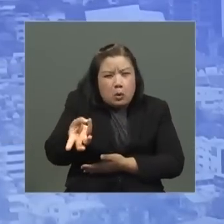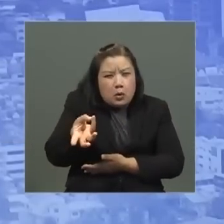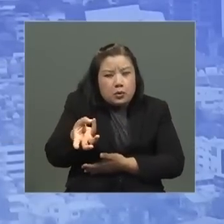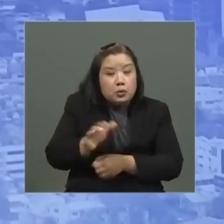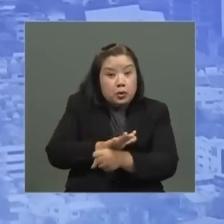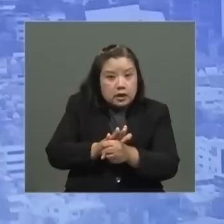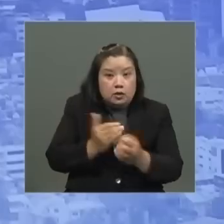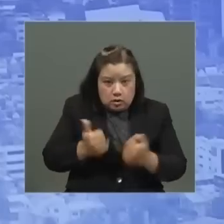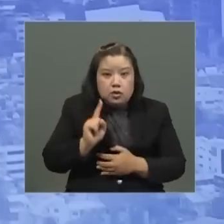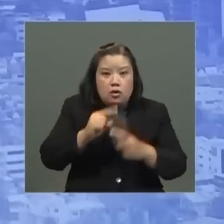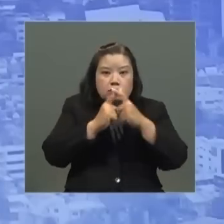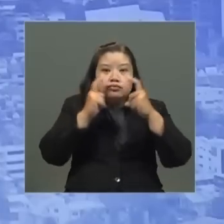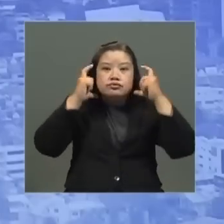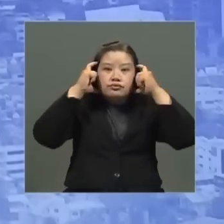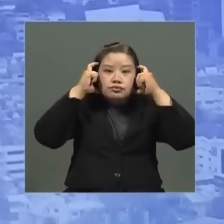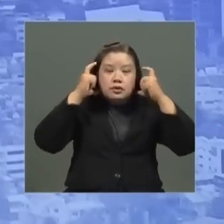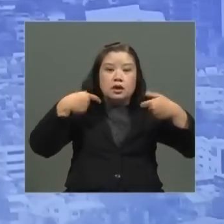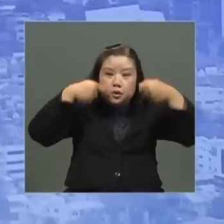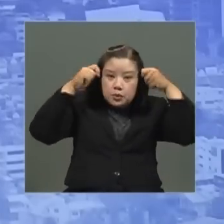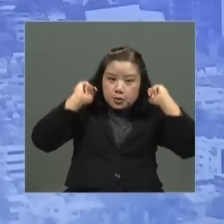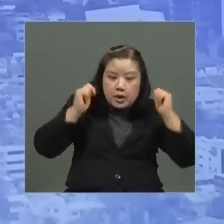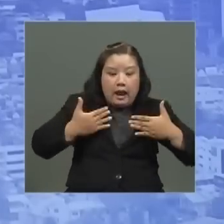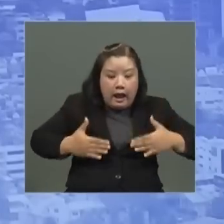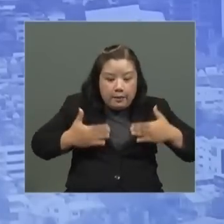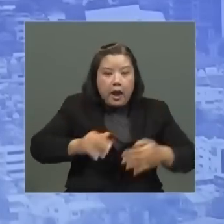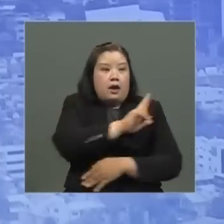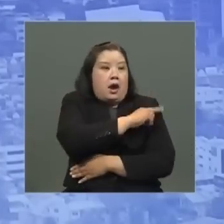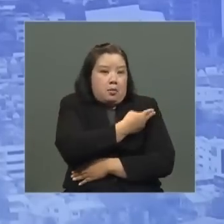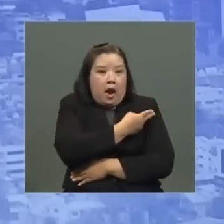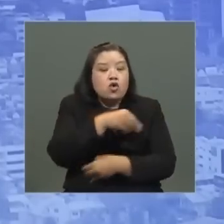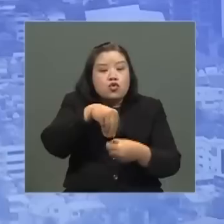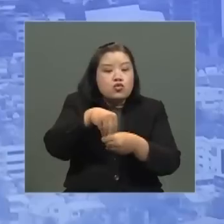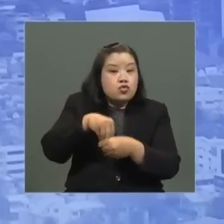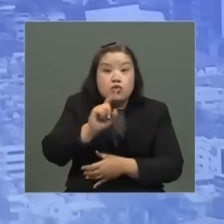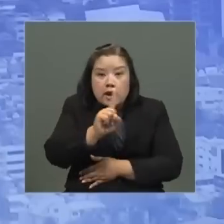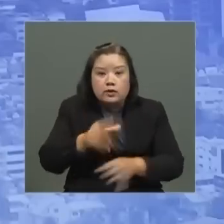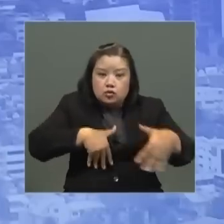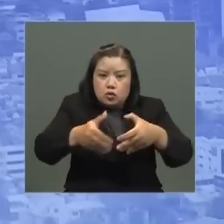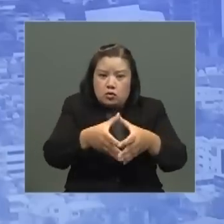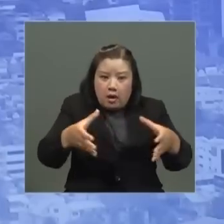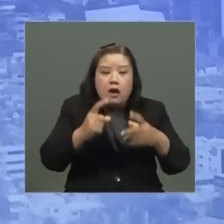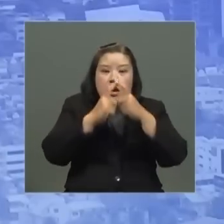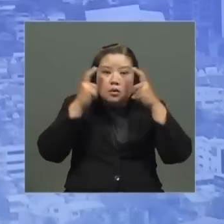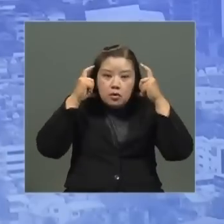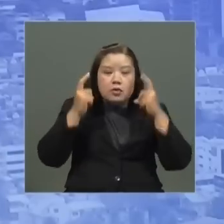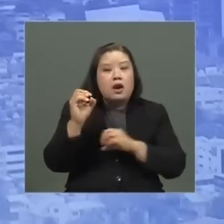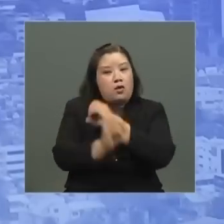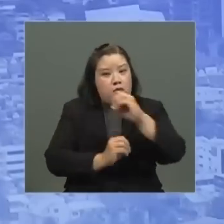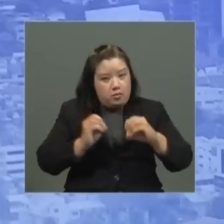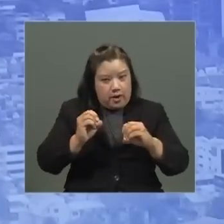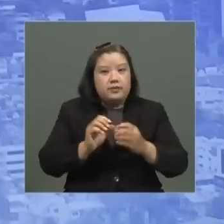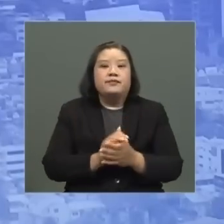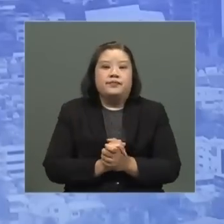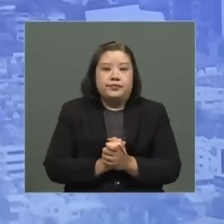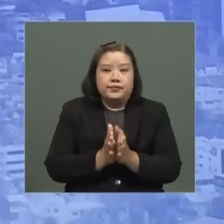เราต้องการนะปัจจุบันนี้ใส่หน้ากากผ้าหน้ากากอนามัยตลอดเวลาที่ท่านอยู่ในที่ชุมชนนะครับแล้วเราจะปลอดภัยไปด้วยกันนะครับ